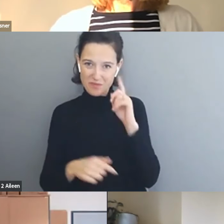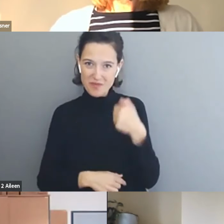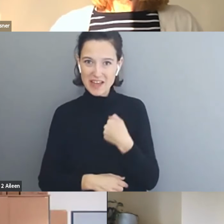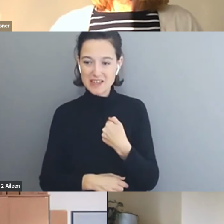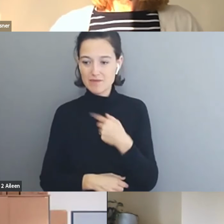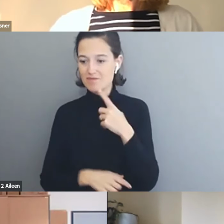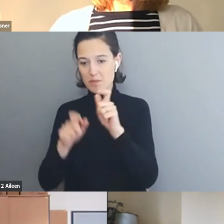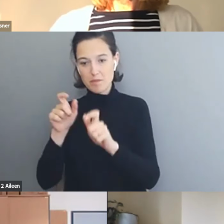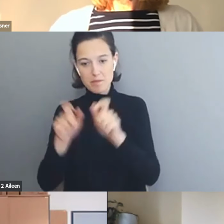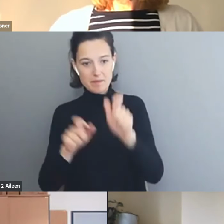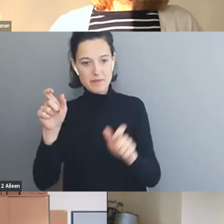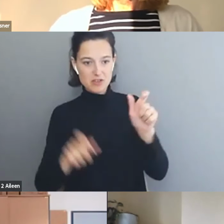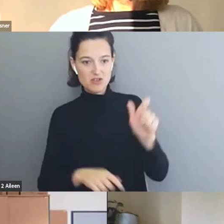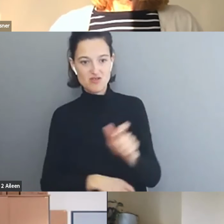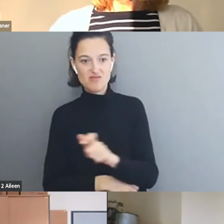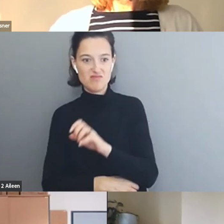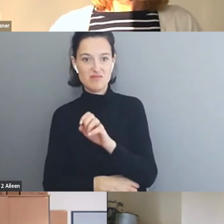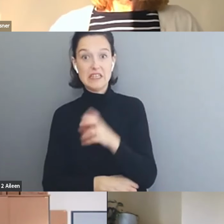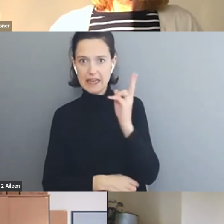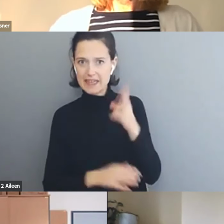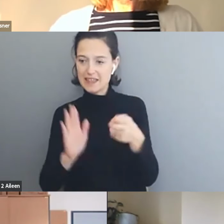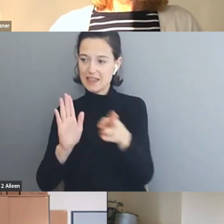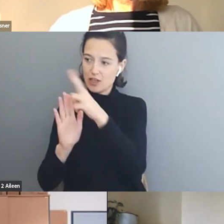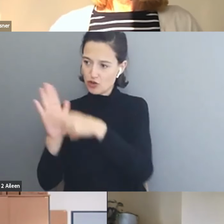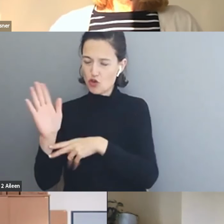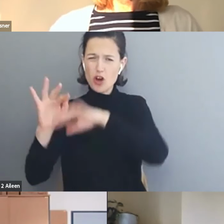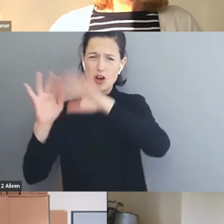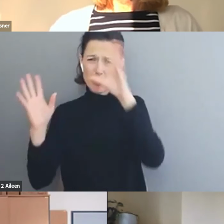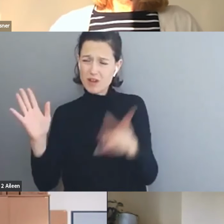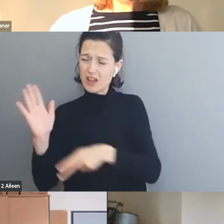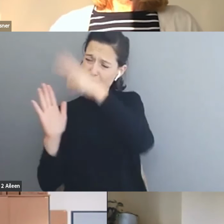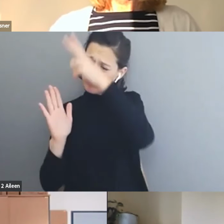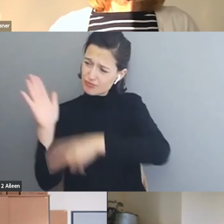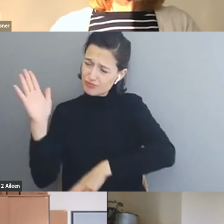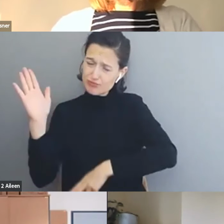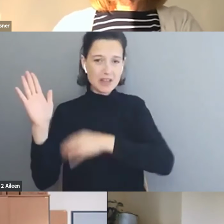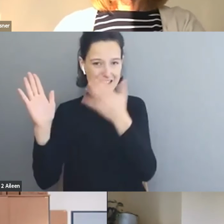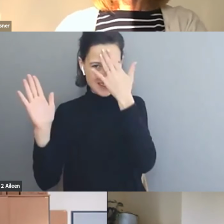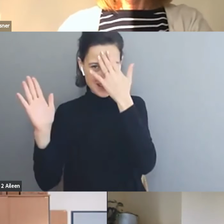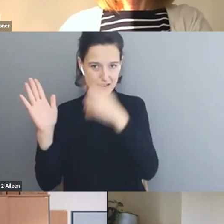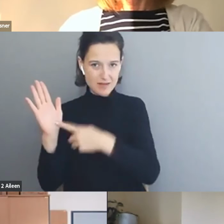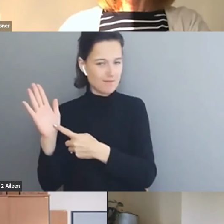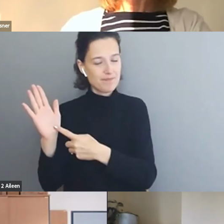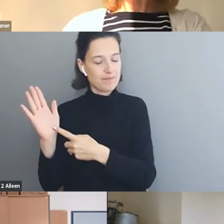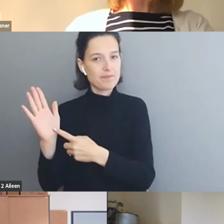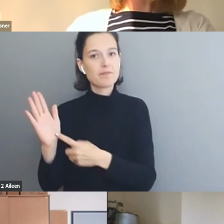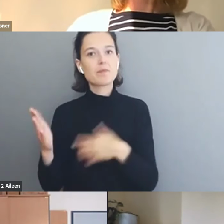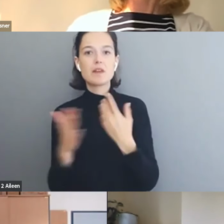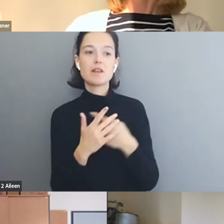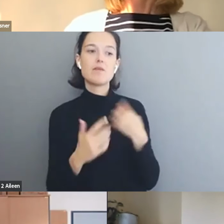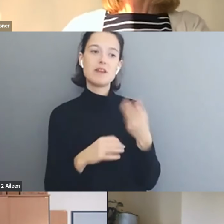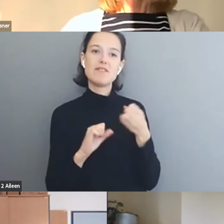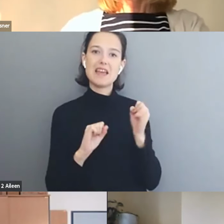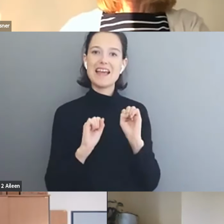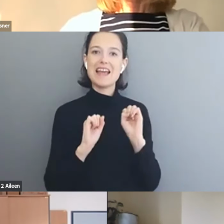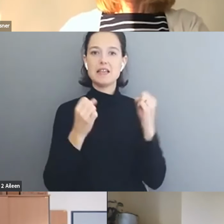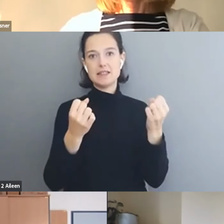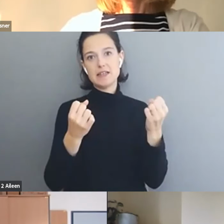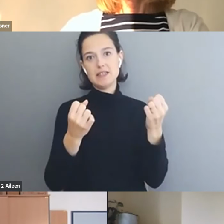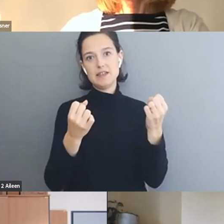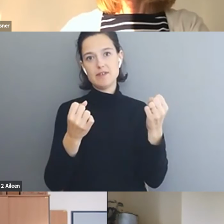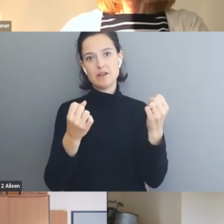die EN-Normen kennen und wissen, was jetzt irgendwelche Anforderungen bedeuten. Also da gibt es von uns eine Initiative zu. Wir wissen noch nicht genau, wann wir die